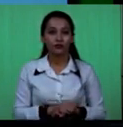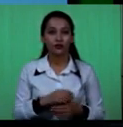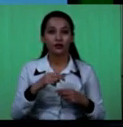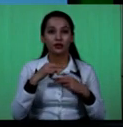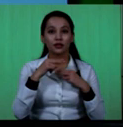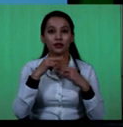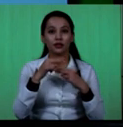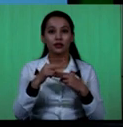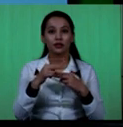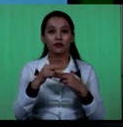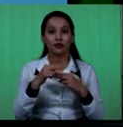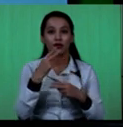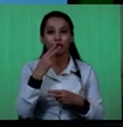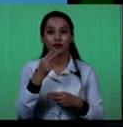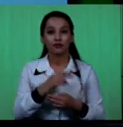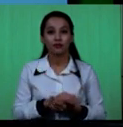bilan